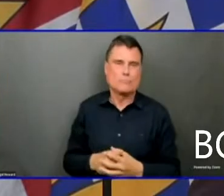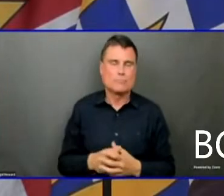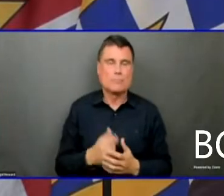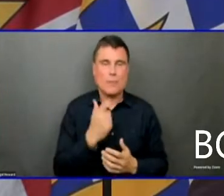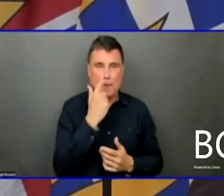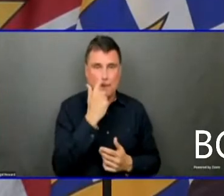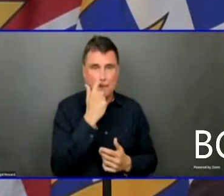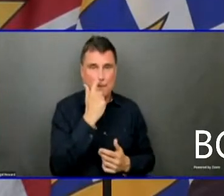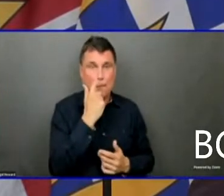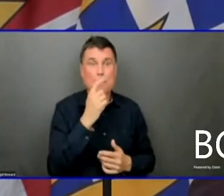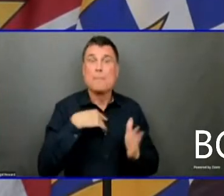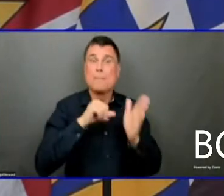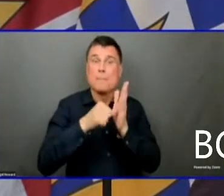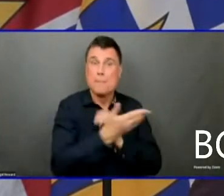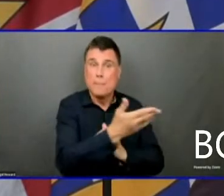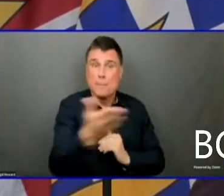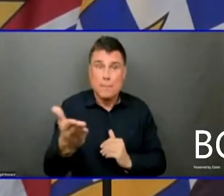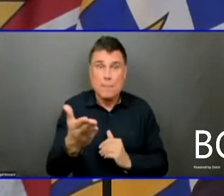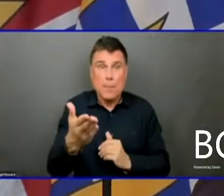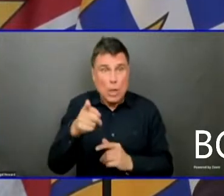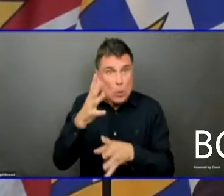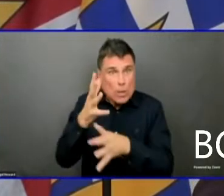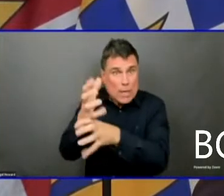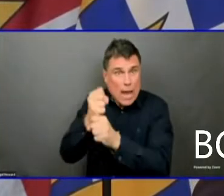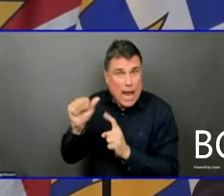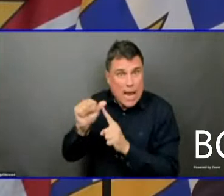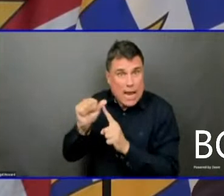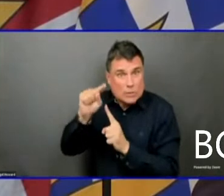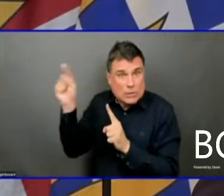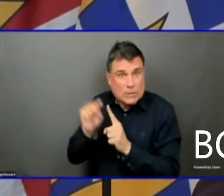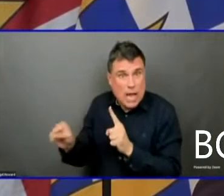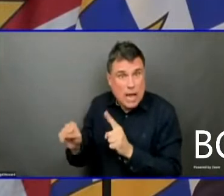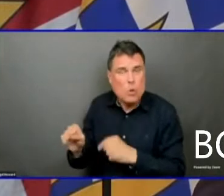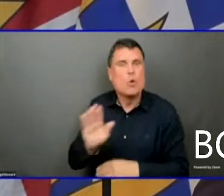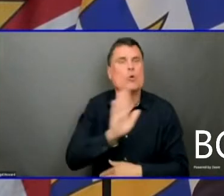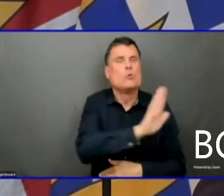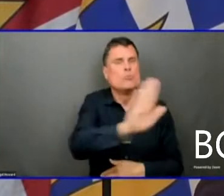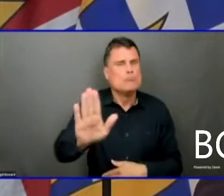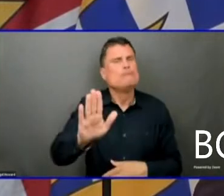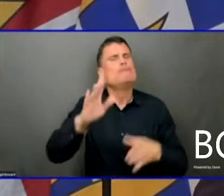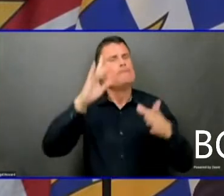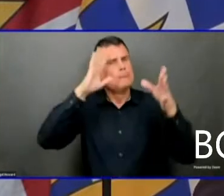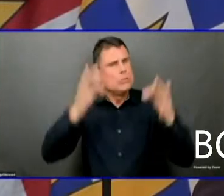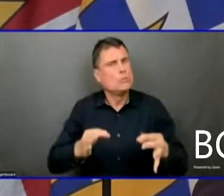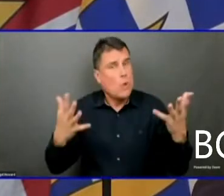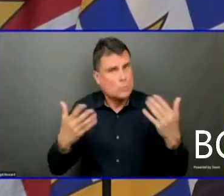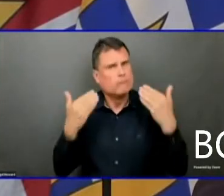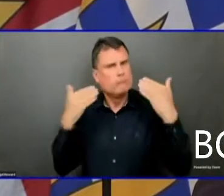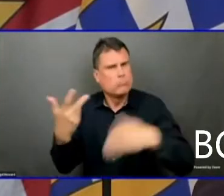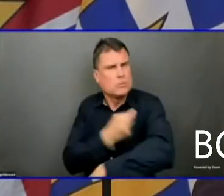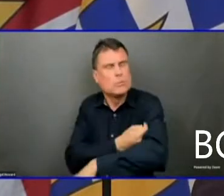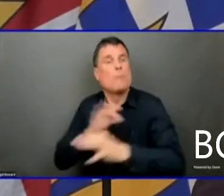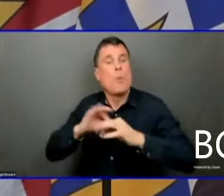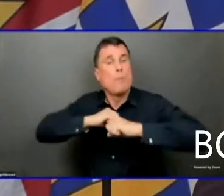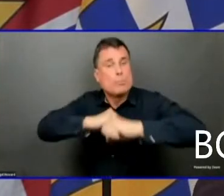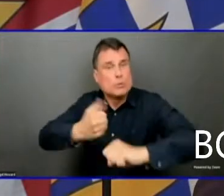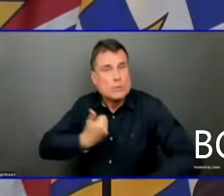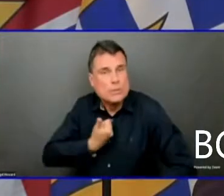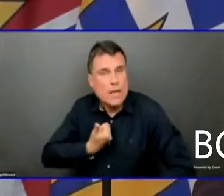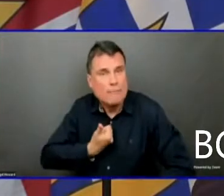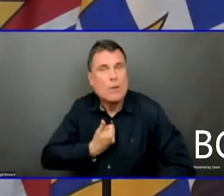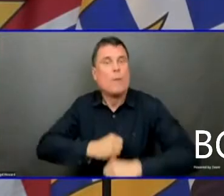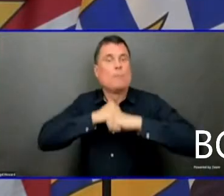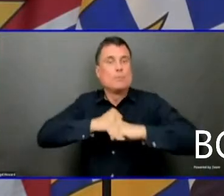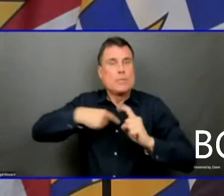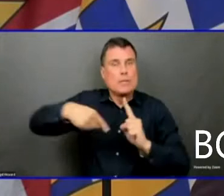both to protect yourself. 就算你已经打了阿斯利康了，你们也是做了一个正确的决定因为他们的有效率、保